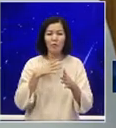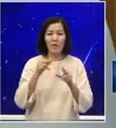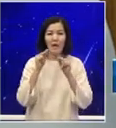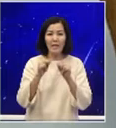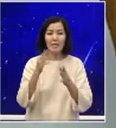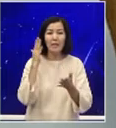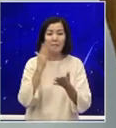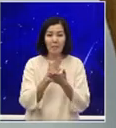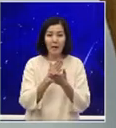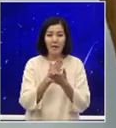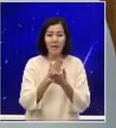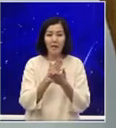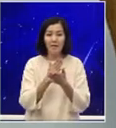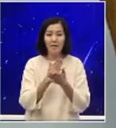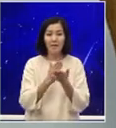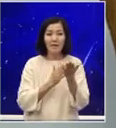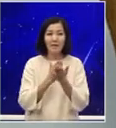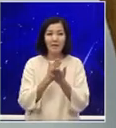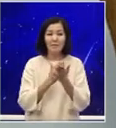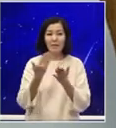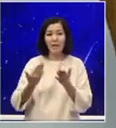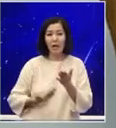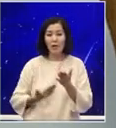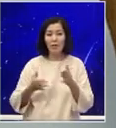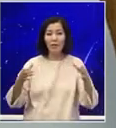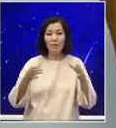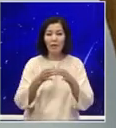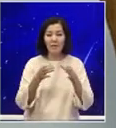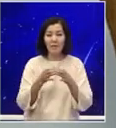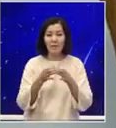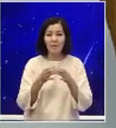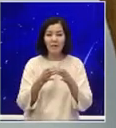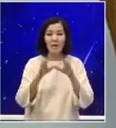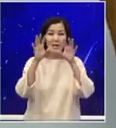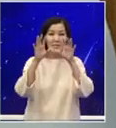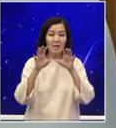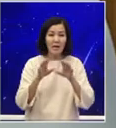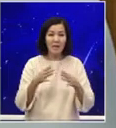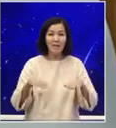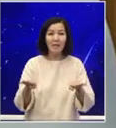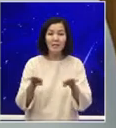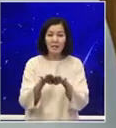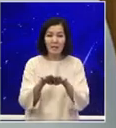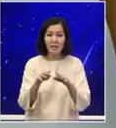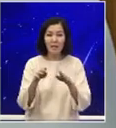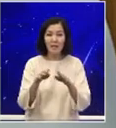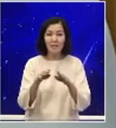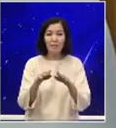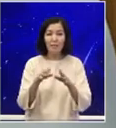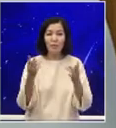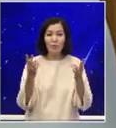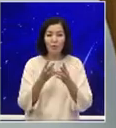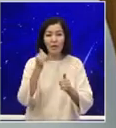барлық азаматтардың қызметтік жайы мен әлеуметтік мәртебесіне қарамастан заң алдында тең болуы деген сөзіңіз